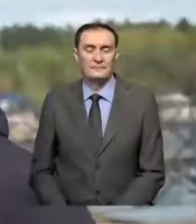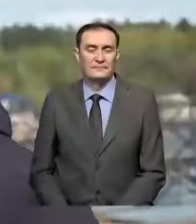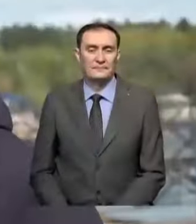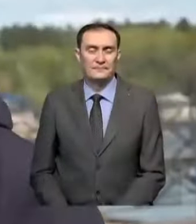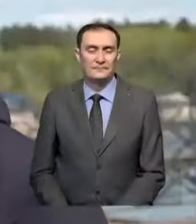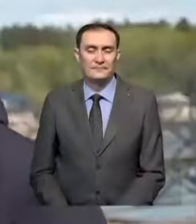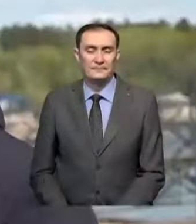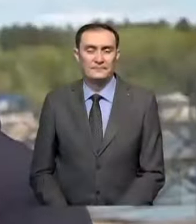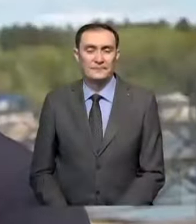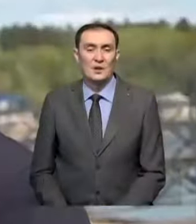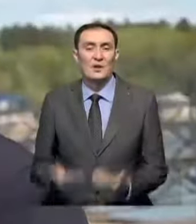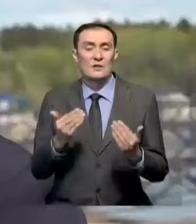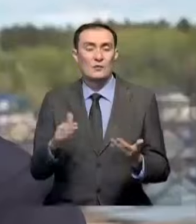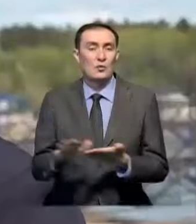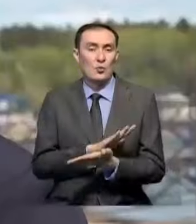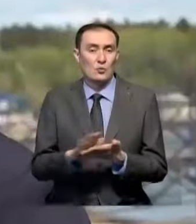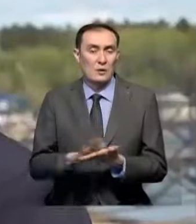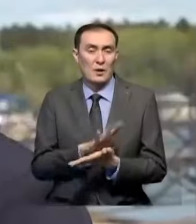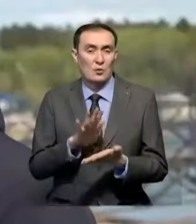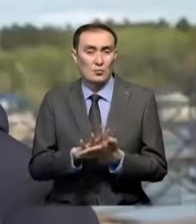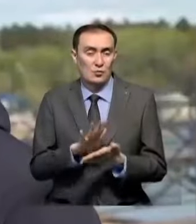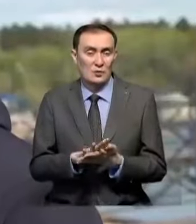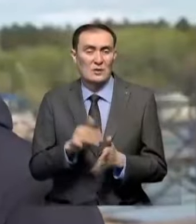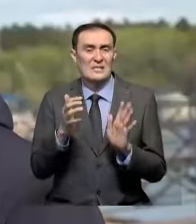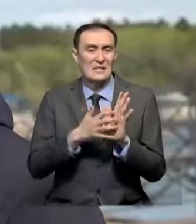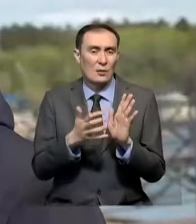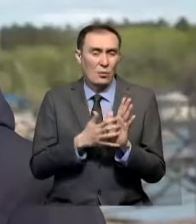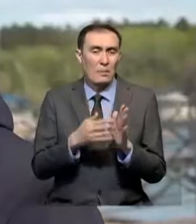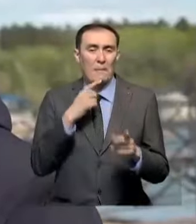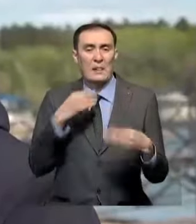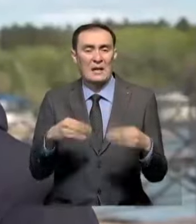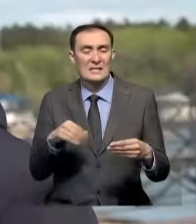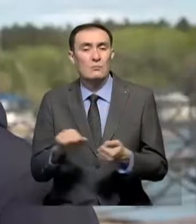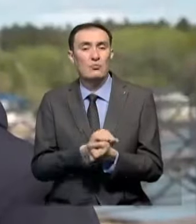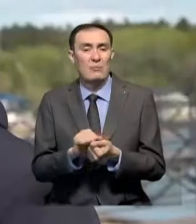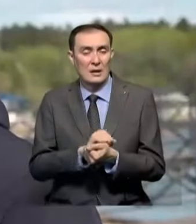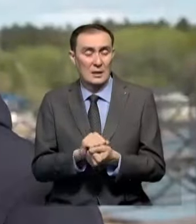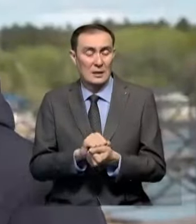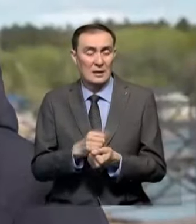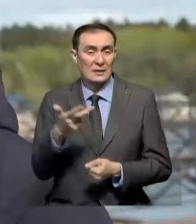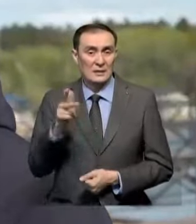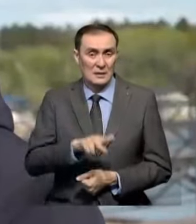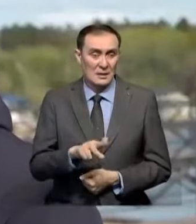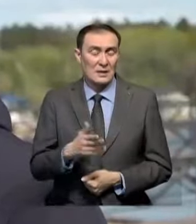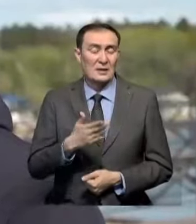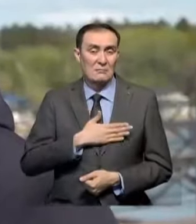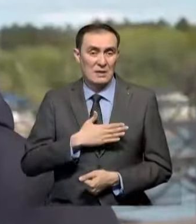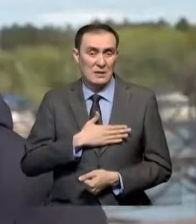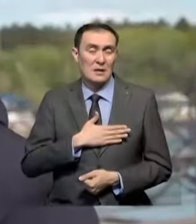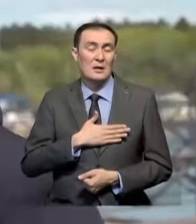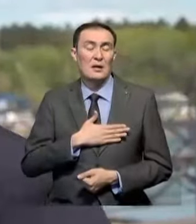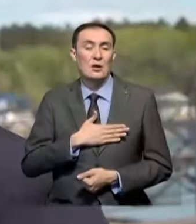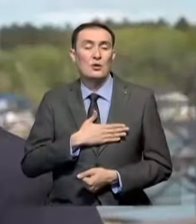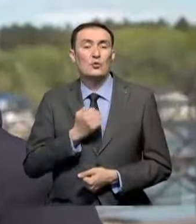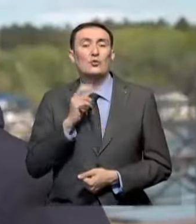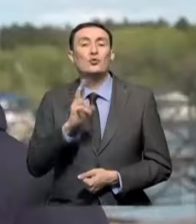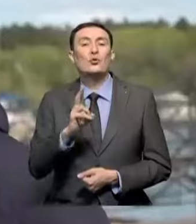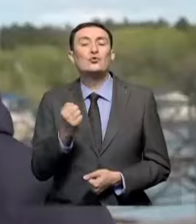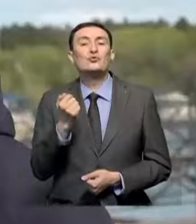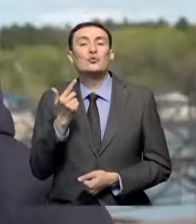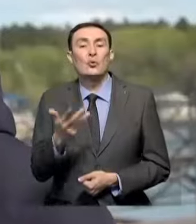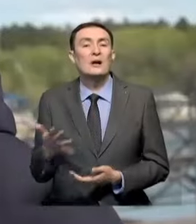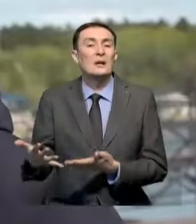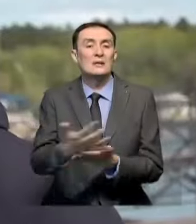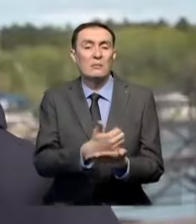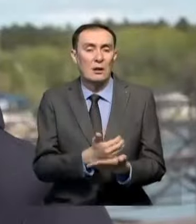сегодня убирают мусор три вида это стекло пластика и бумага и мы то Сколько